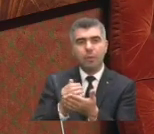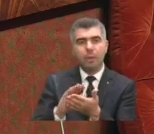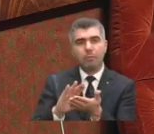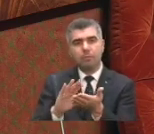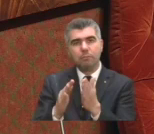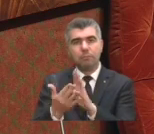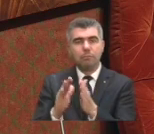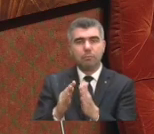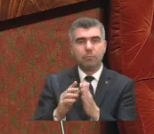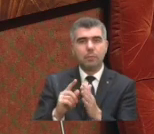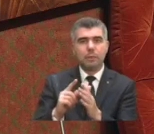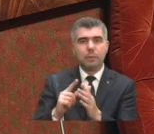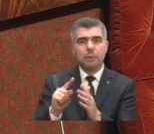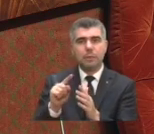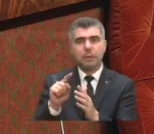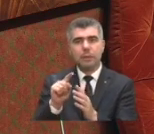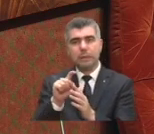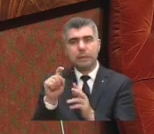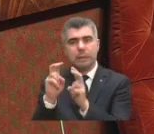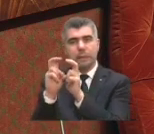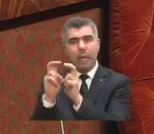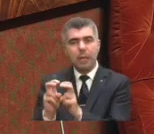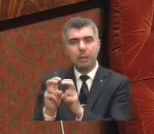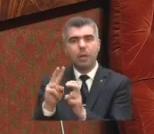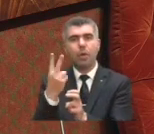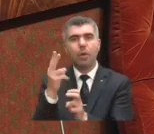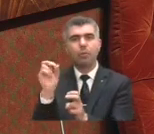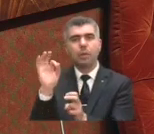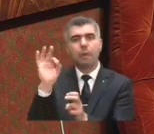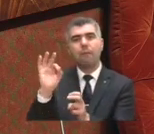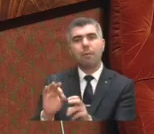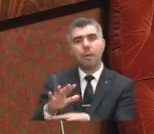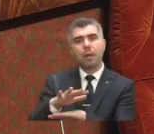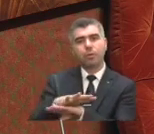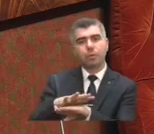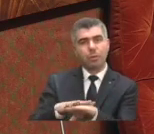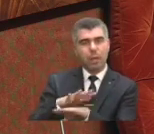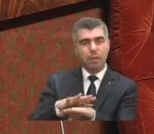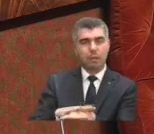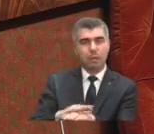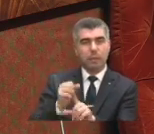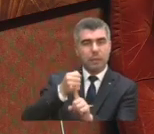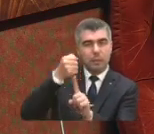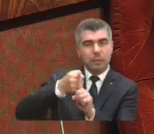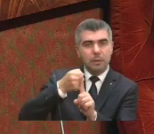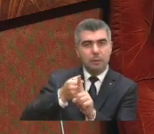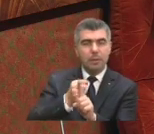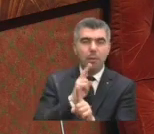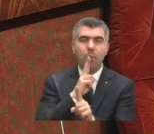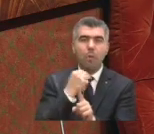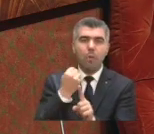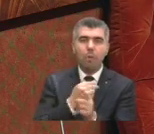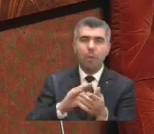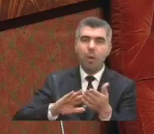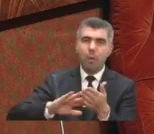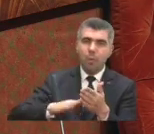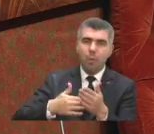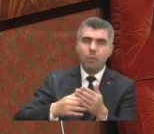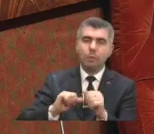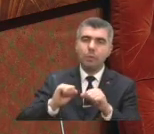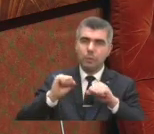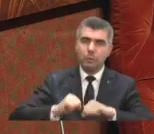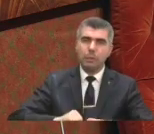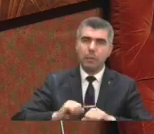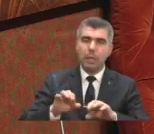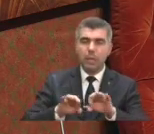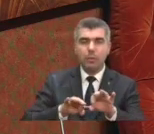ديال ناقص 20% حسب يعني الجهات. فمجهود الحكومة منصب بشكل كلي على تفعيل عدة